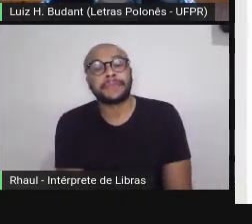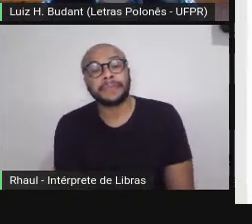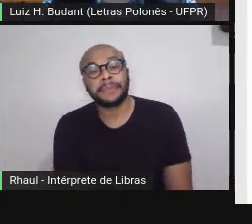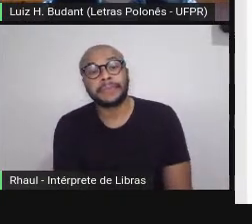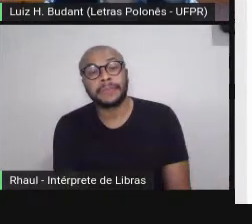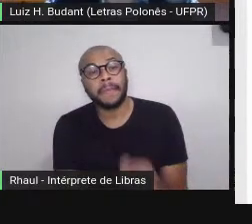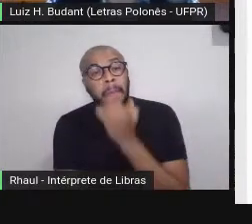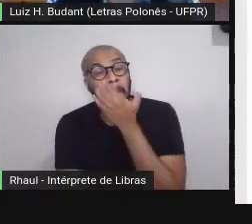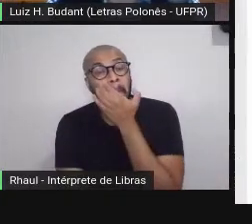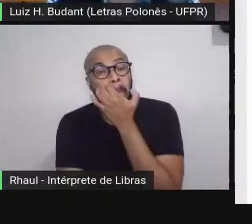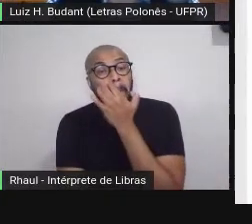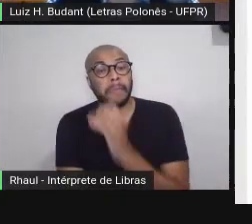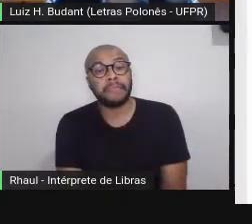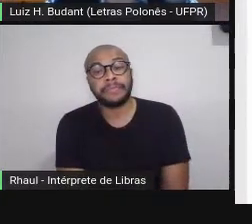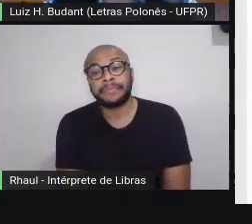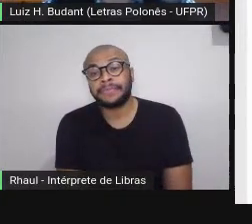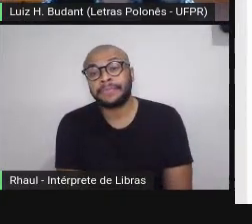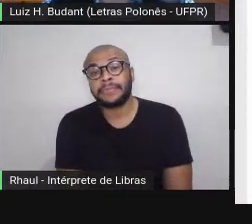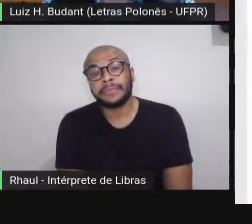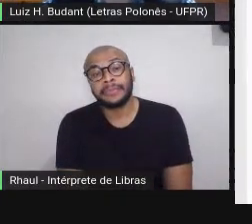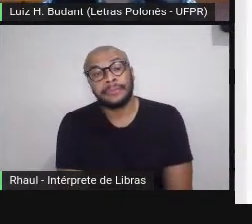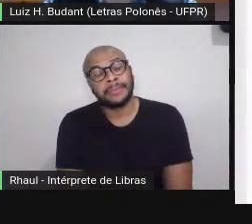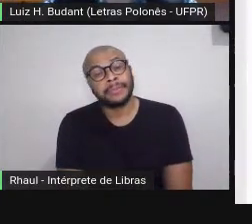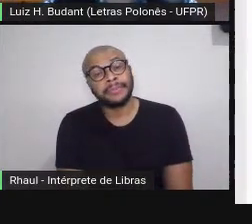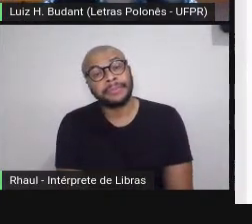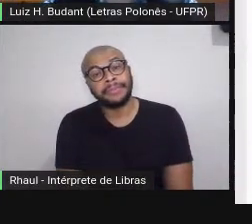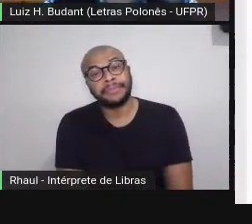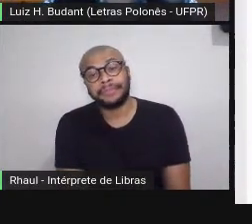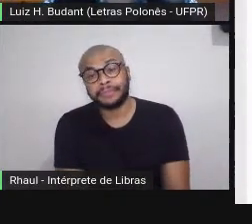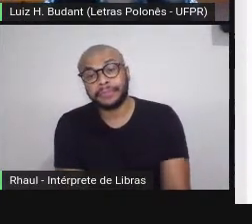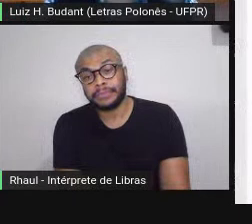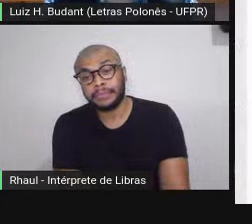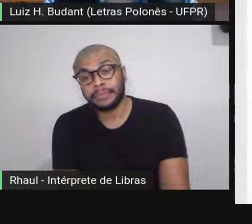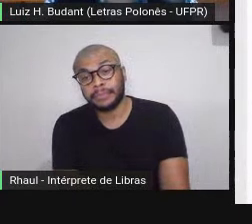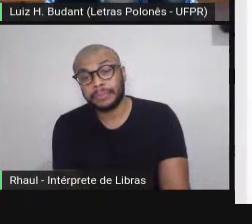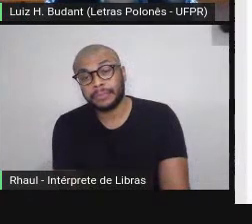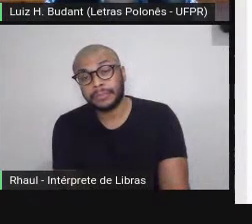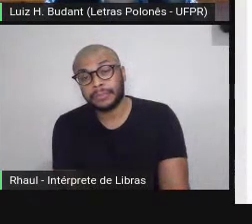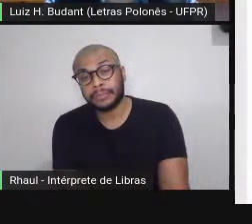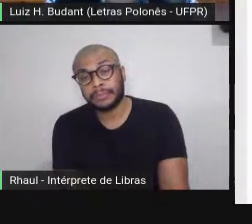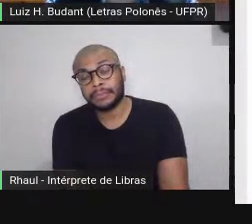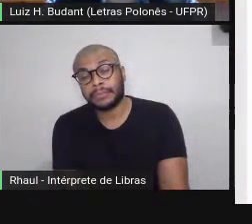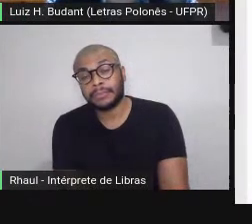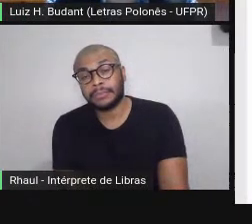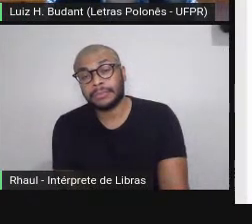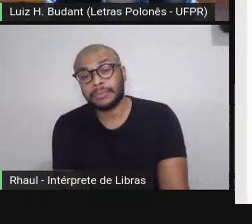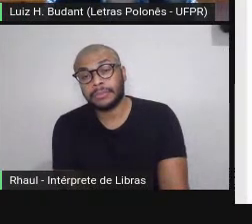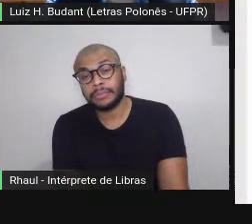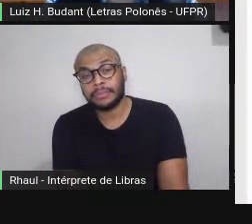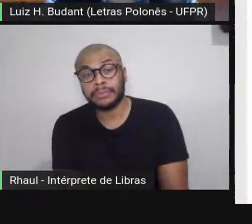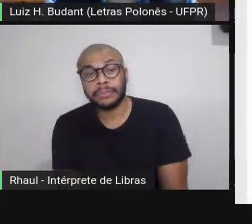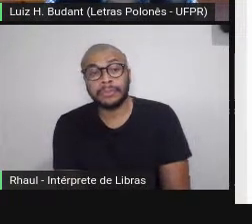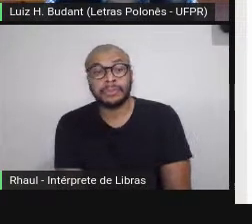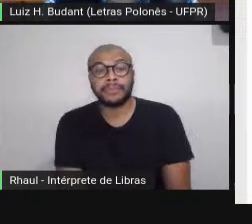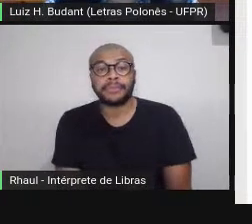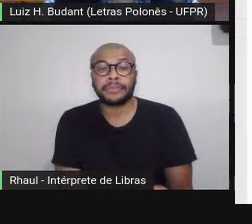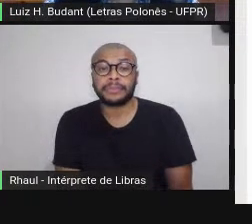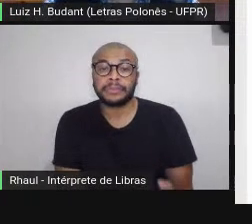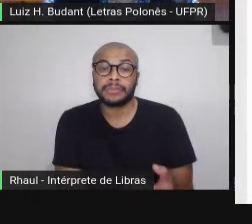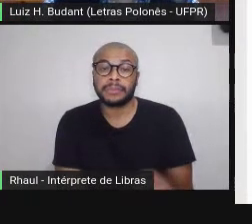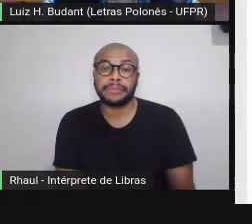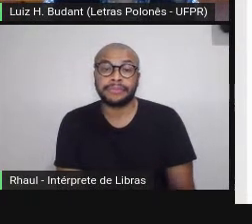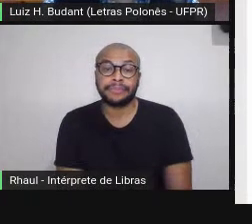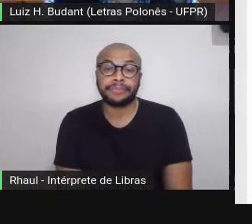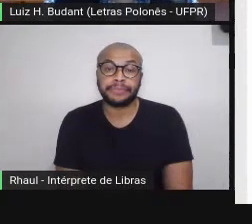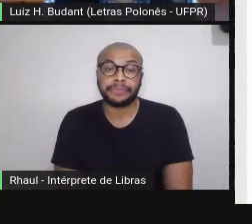gramatycznego punktu widzenia wszystkie nazwiska polskie to są na przykład przymiotniki rodzaju męskiego i żeńskiego